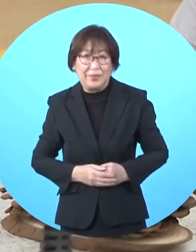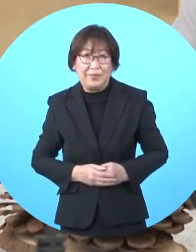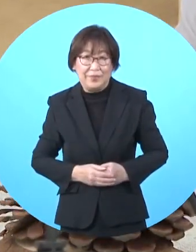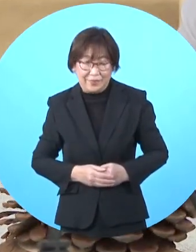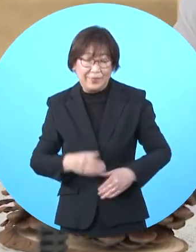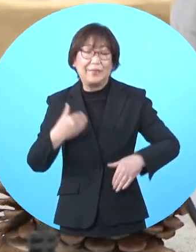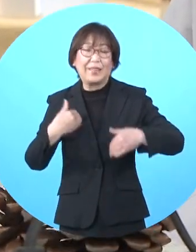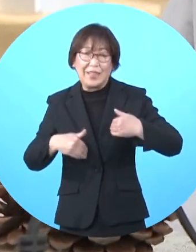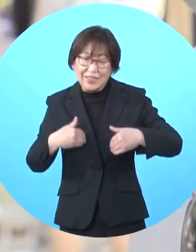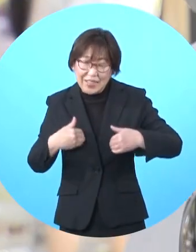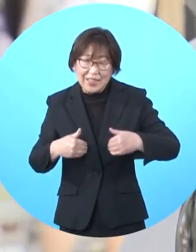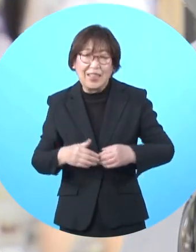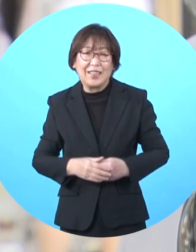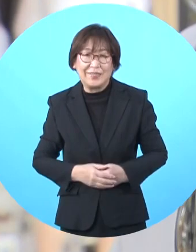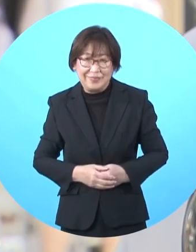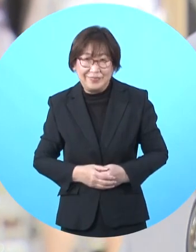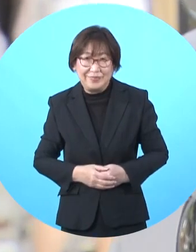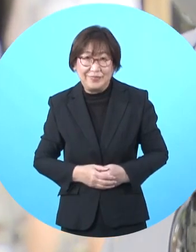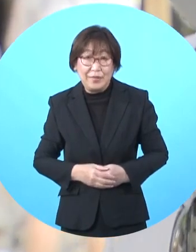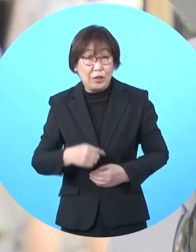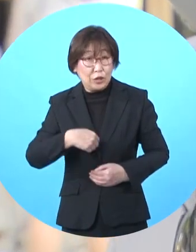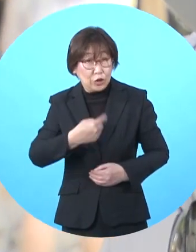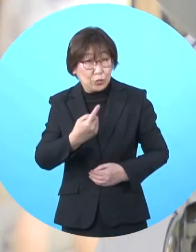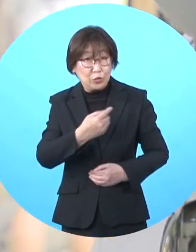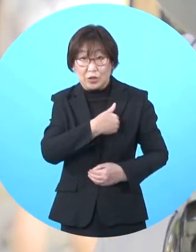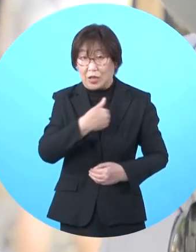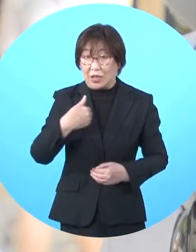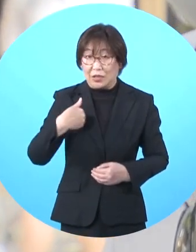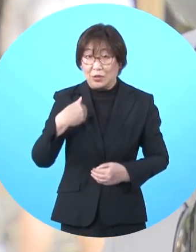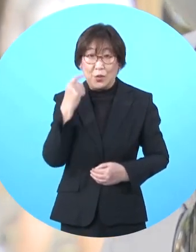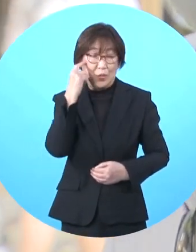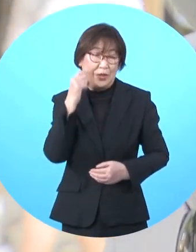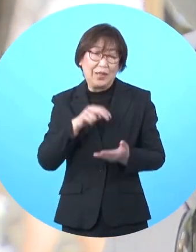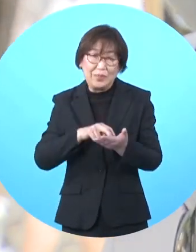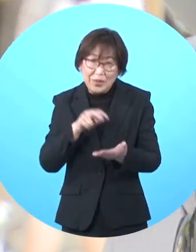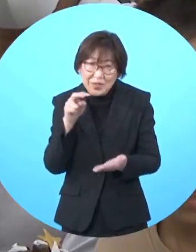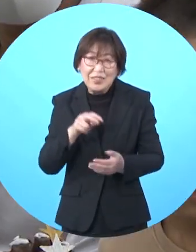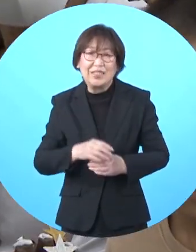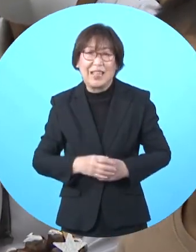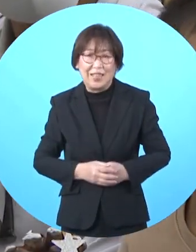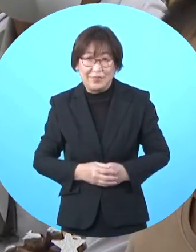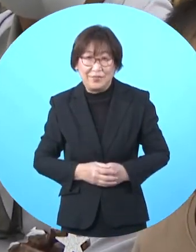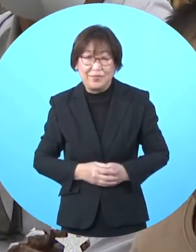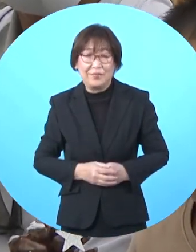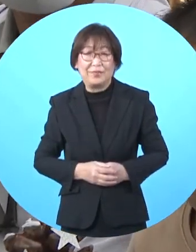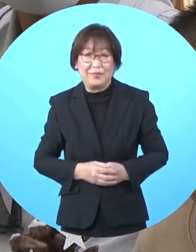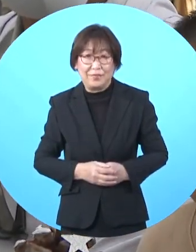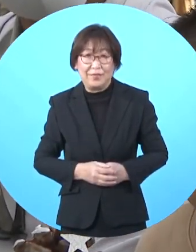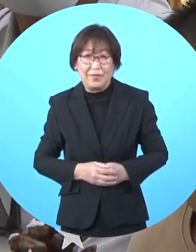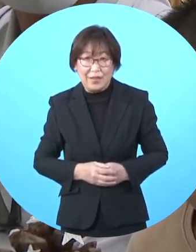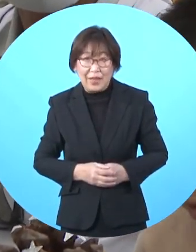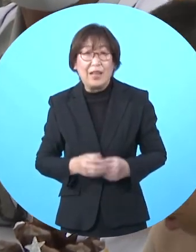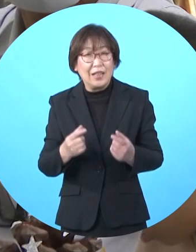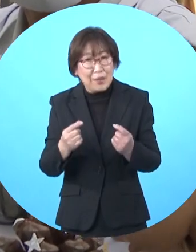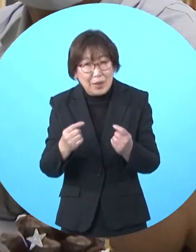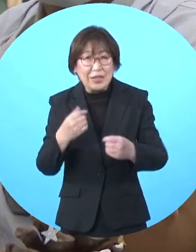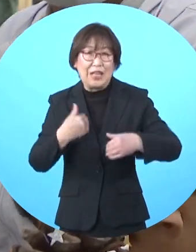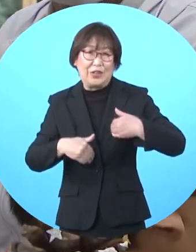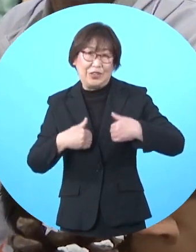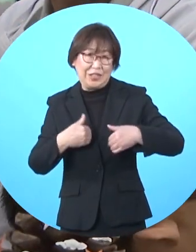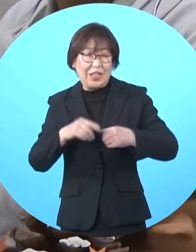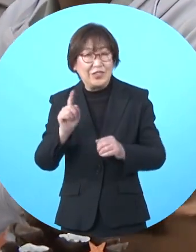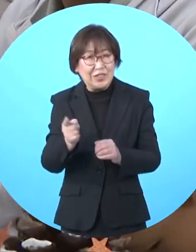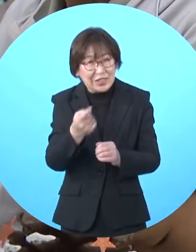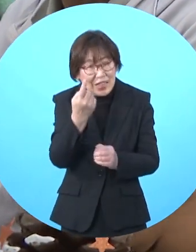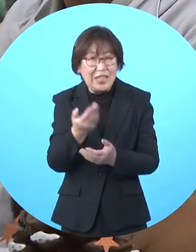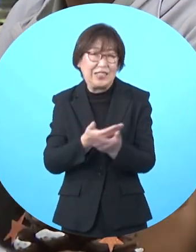楽しかった。こんなこと自分できると思ってびっくりした。 やっぱり楽しいですね。自然に